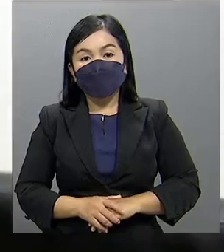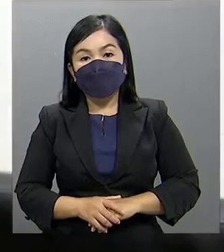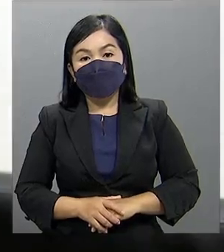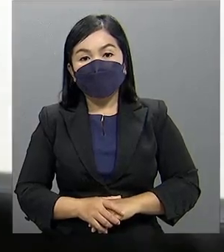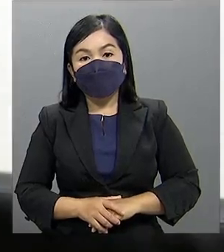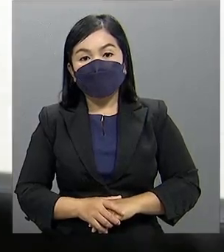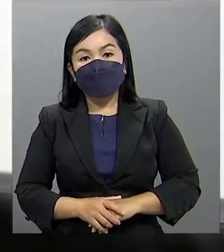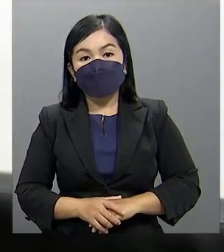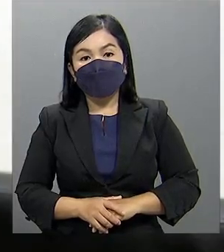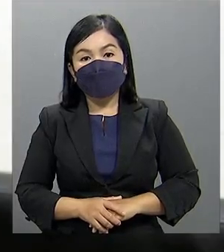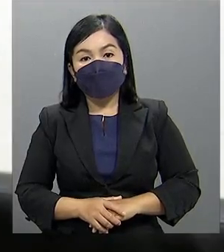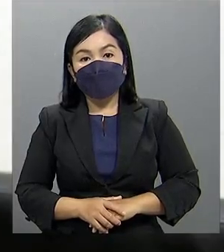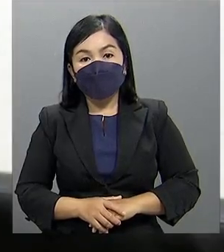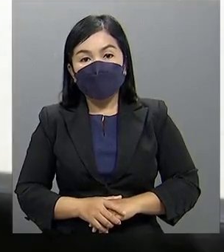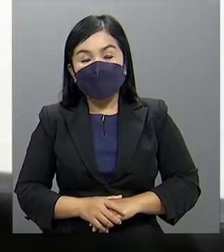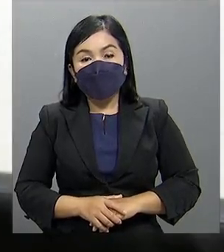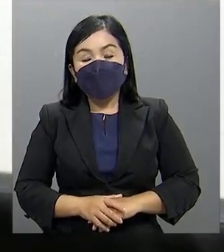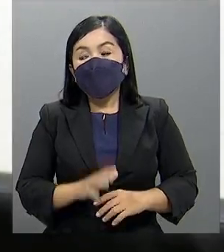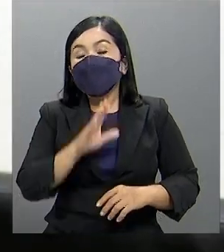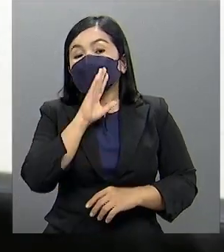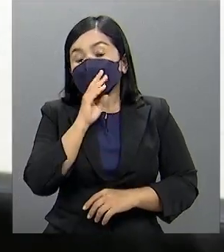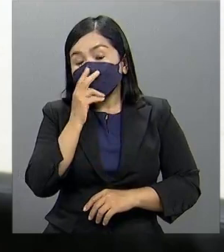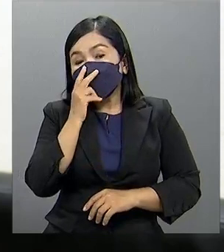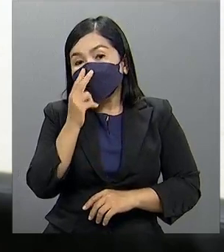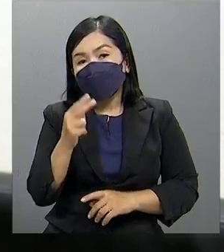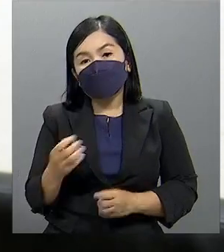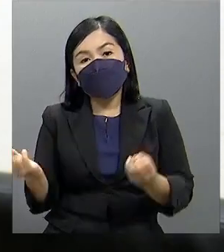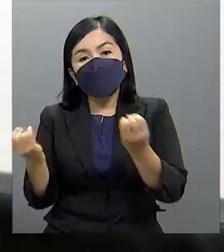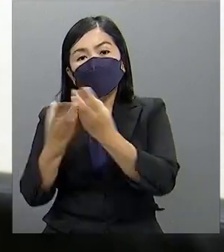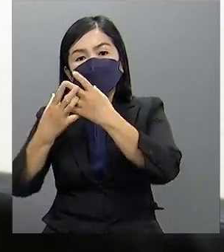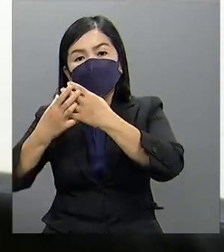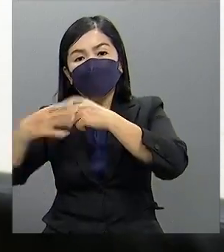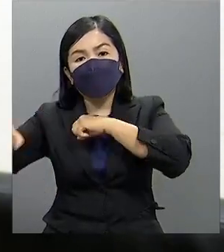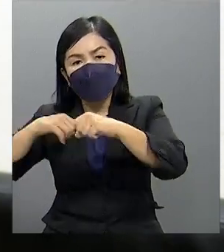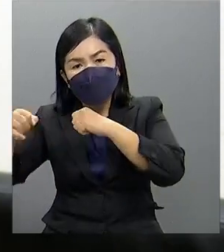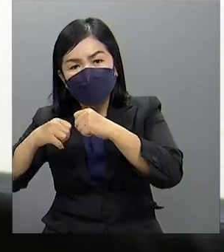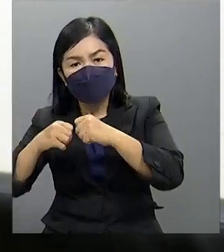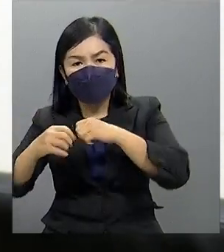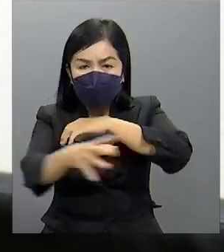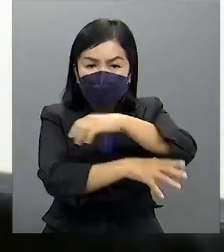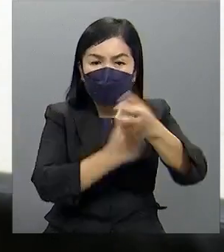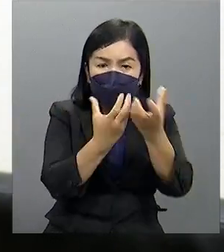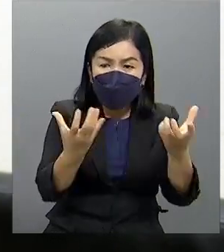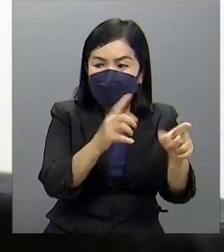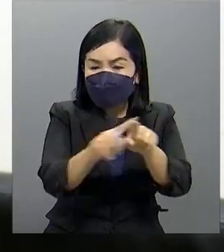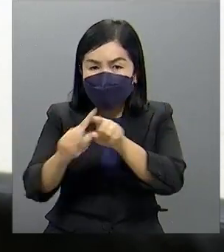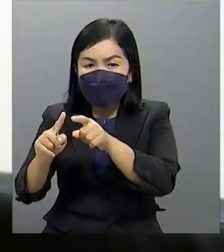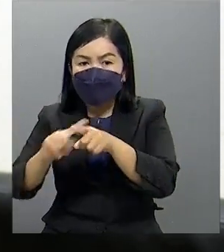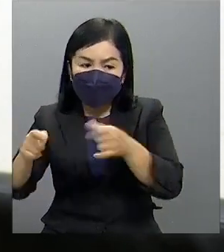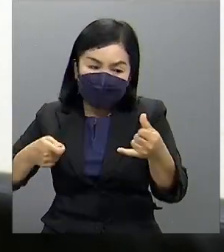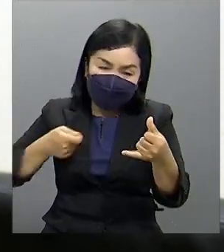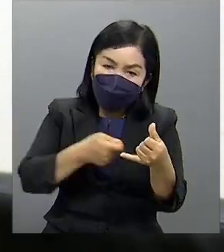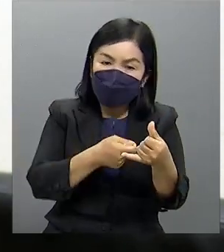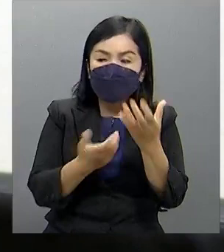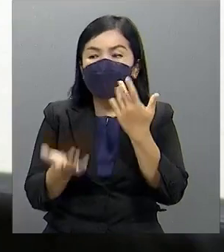ในมุมผู้เสียหายเนี่ยนะครับเราก็ต้องดูก่อนถ้าเป็นความผิดทางอาญานะครับไม่ว่าจะเป็นลักวิ่งชิงปล้นทำให้บาดเจ็บนะครับฆ่ากันตายนะครับ